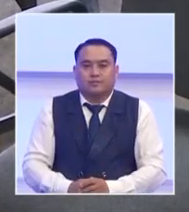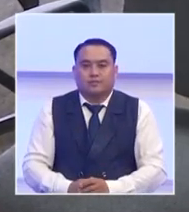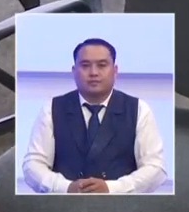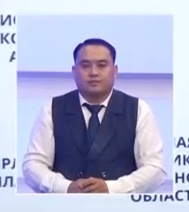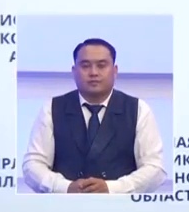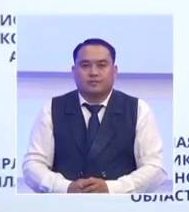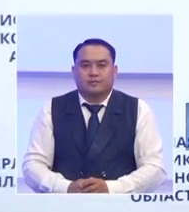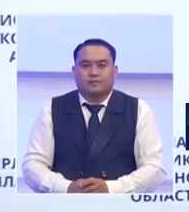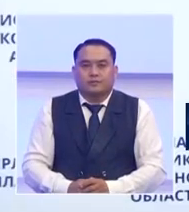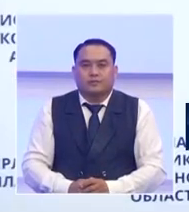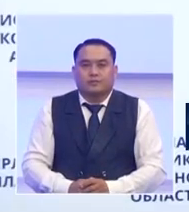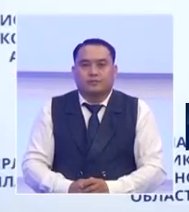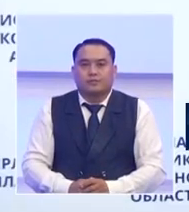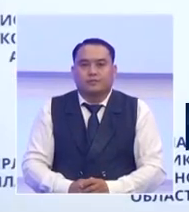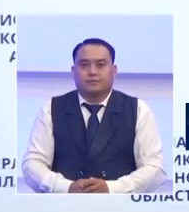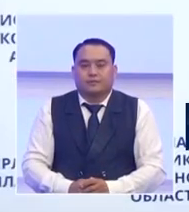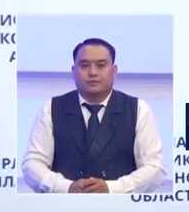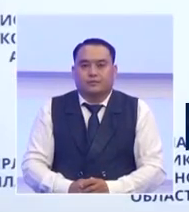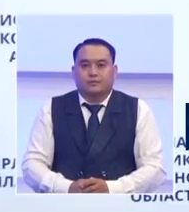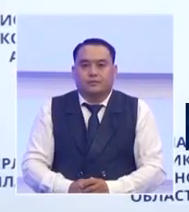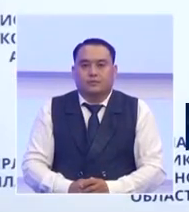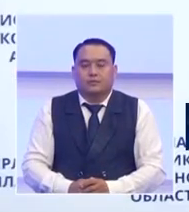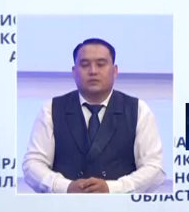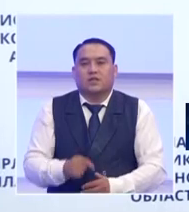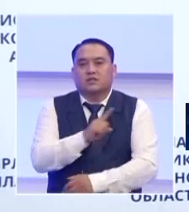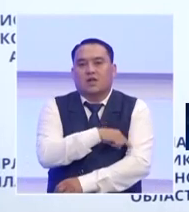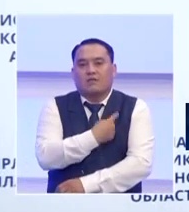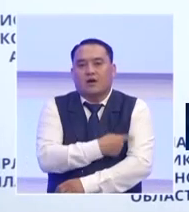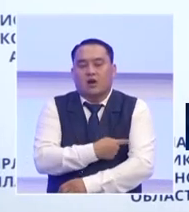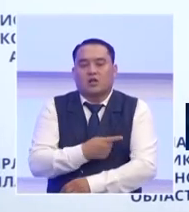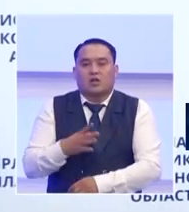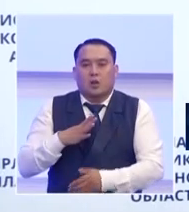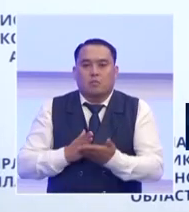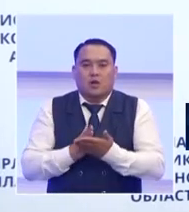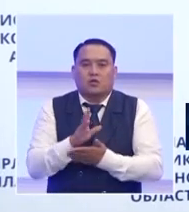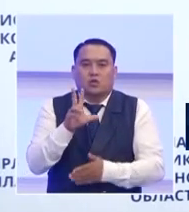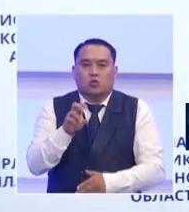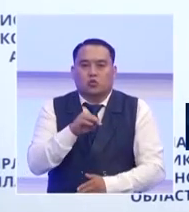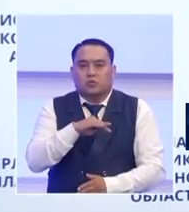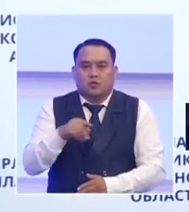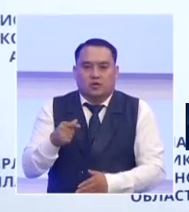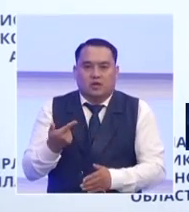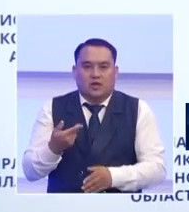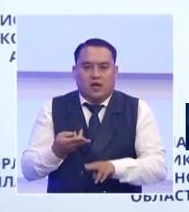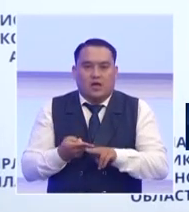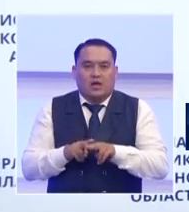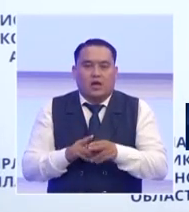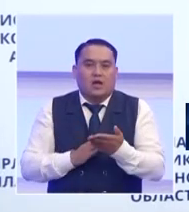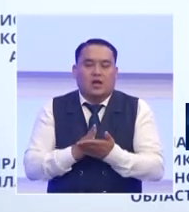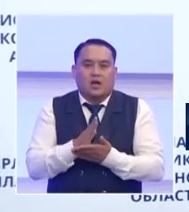по линии скажем здравоохранение было сэкономим сэкономим на более 300 миллионов палэнис